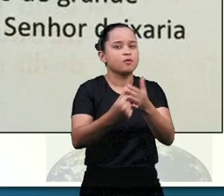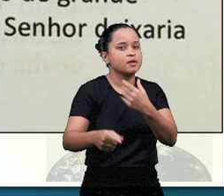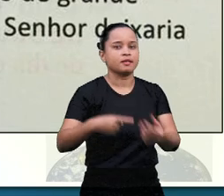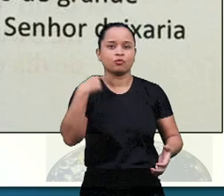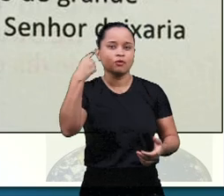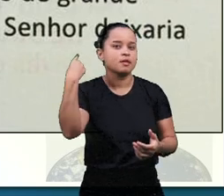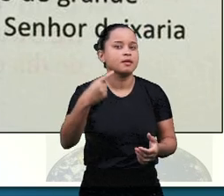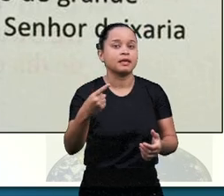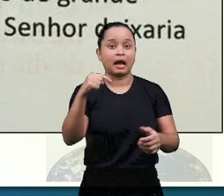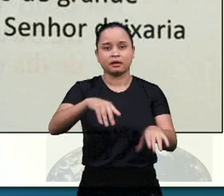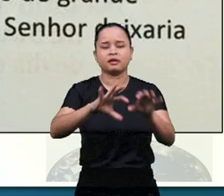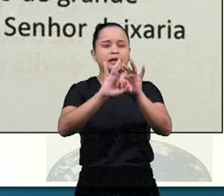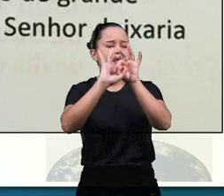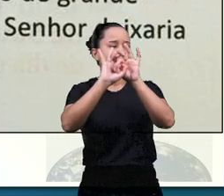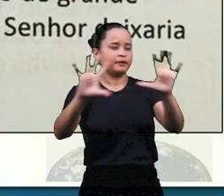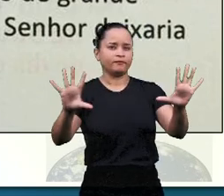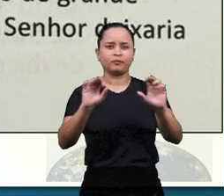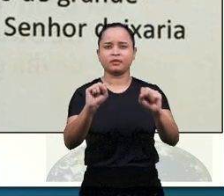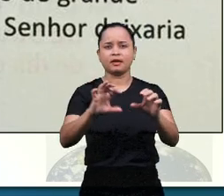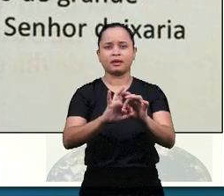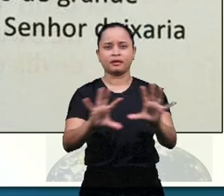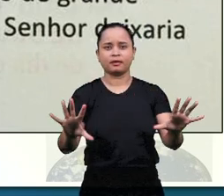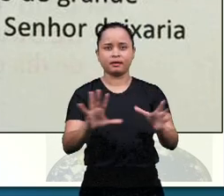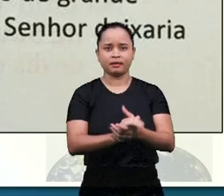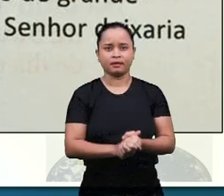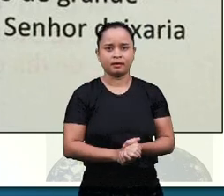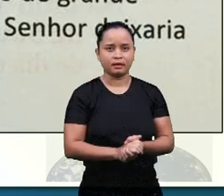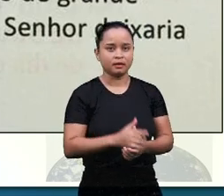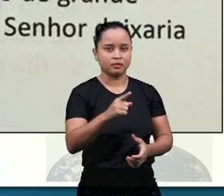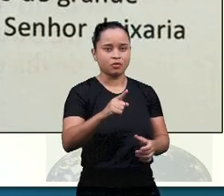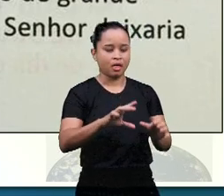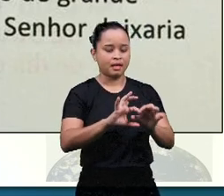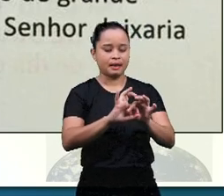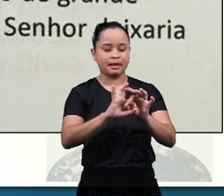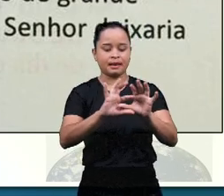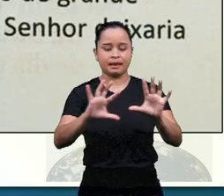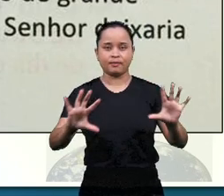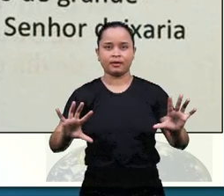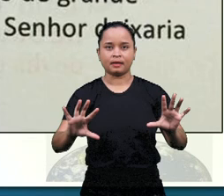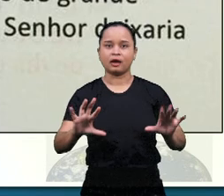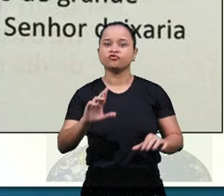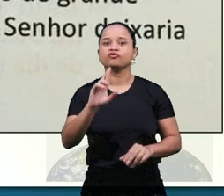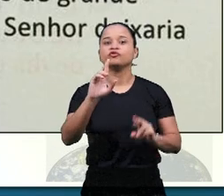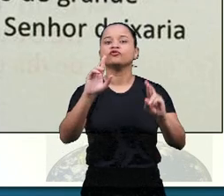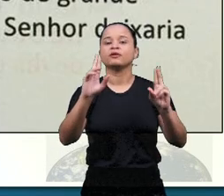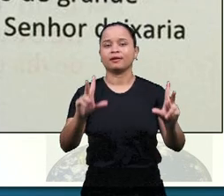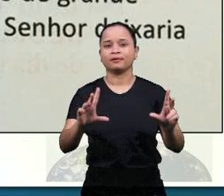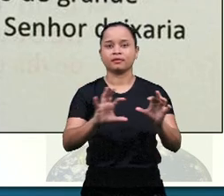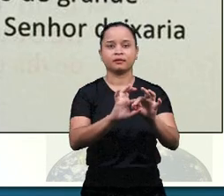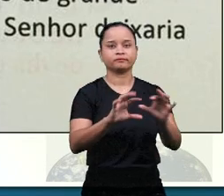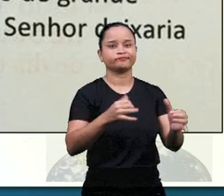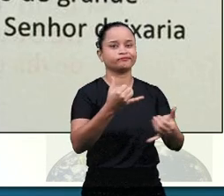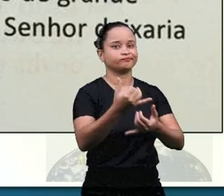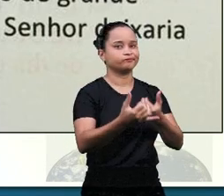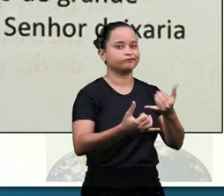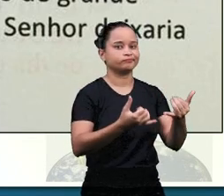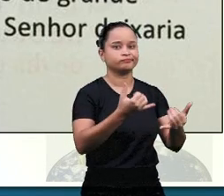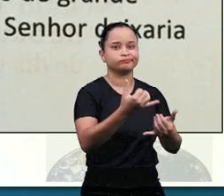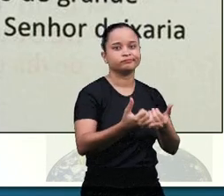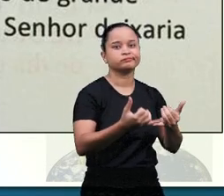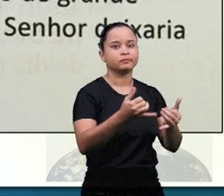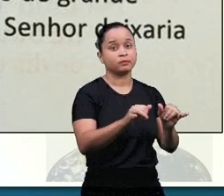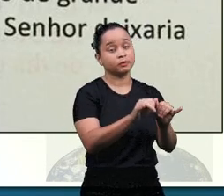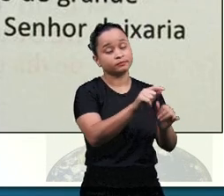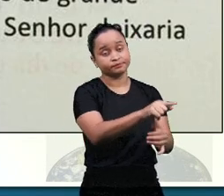vous avez la liberté. Non, ça, c'est pas la liberté. Ça, c'est du libertinage. Donc, il cite le